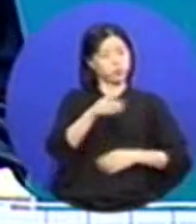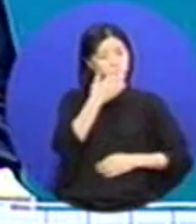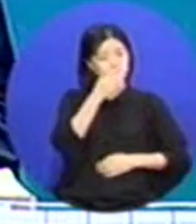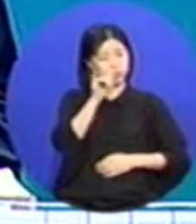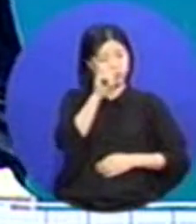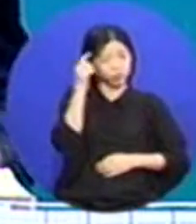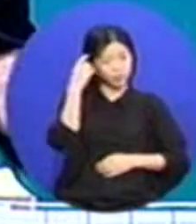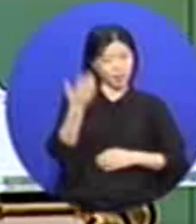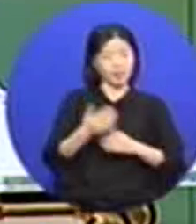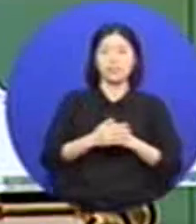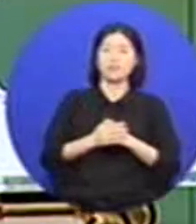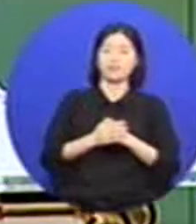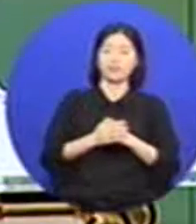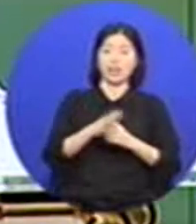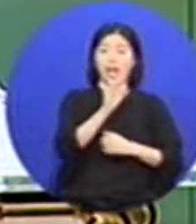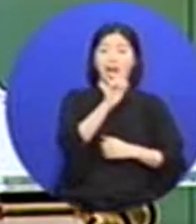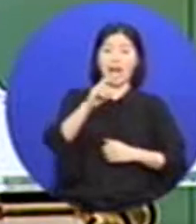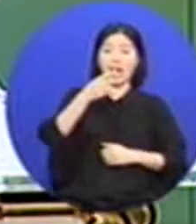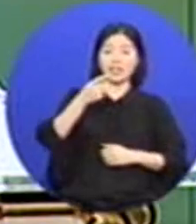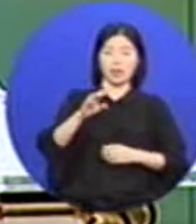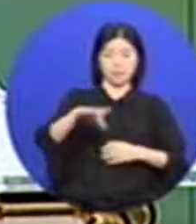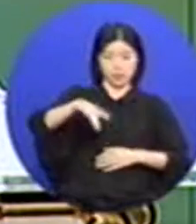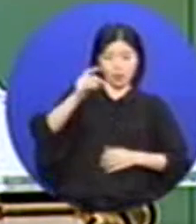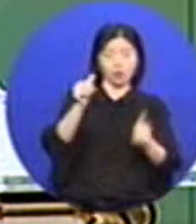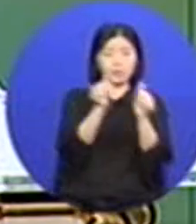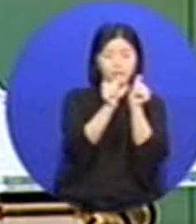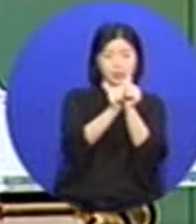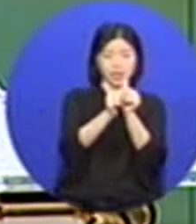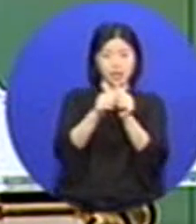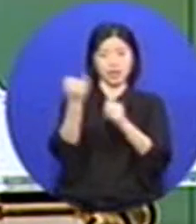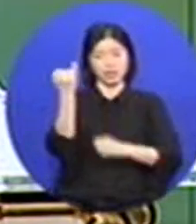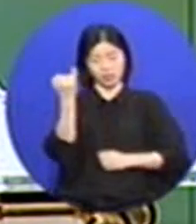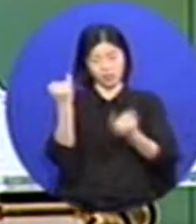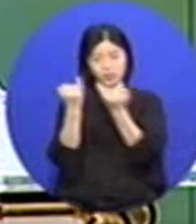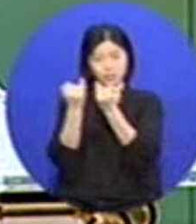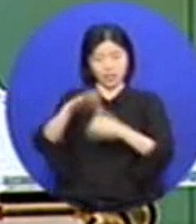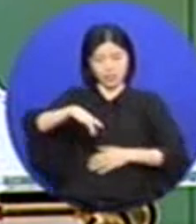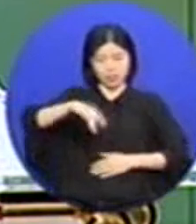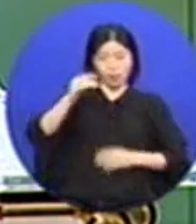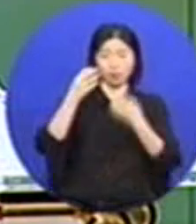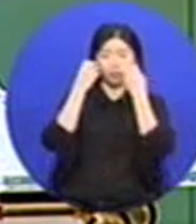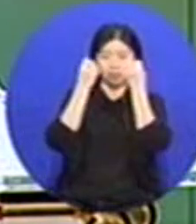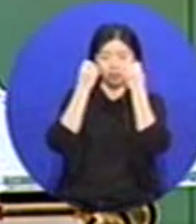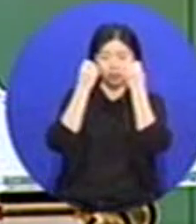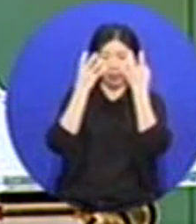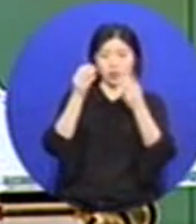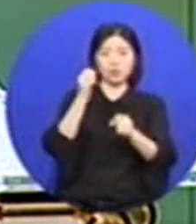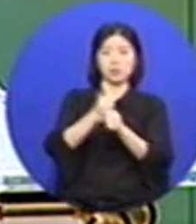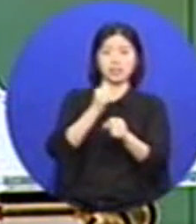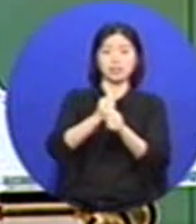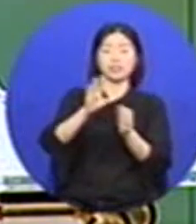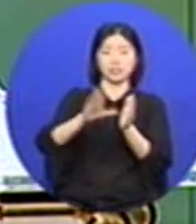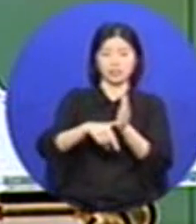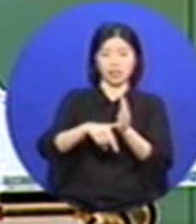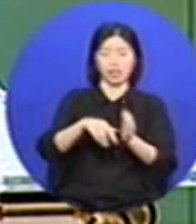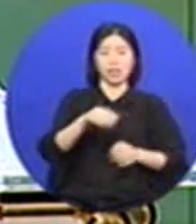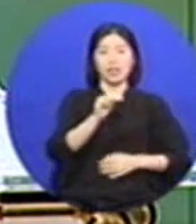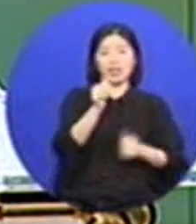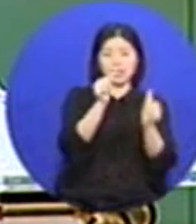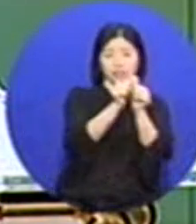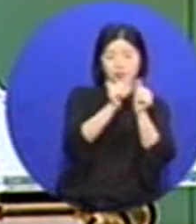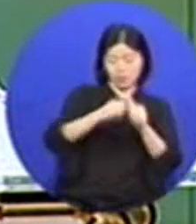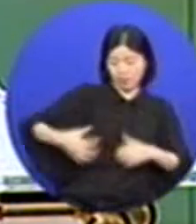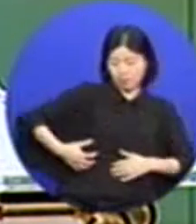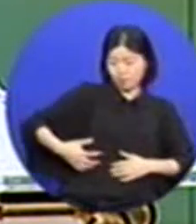여러분 아담과 하와가 하나님 이 장조 하셨을 때 그 때 아담의 갈비뼈 에서